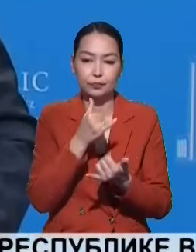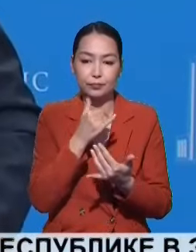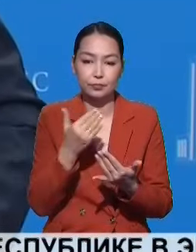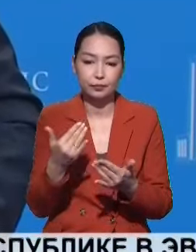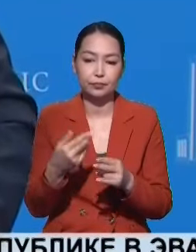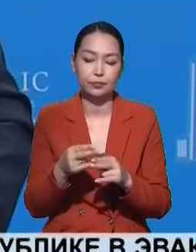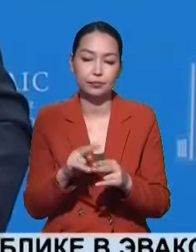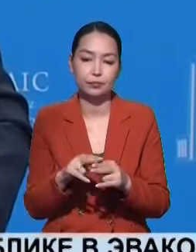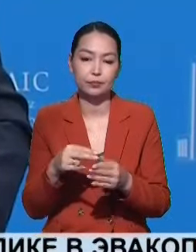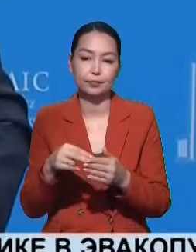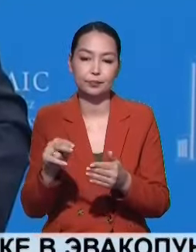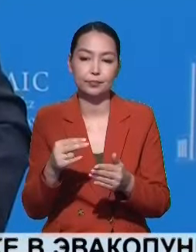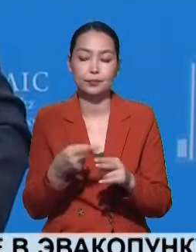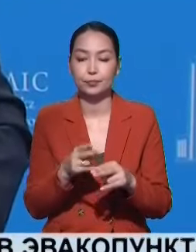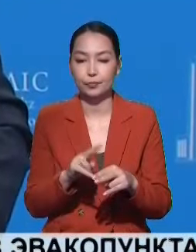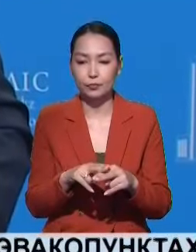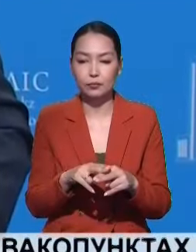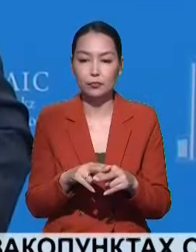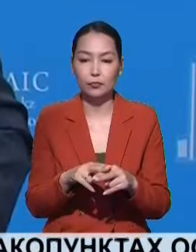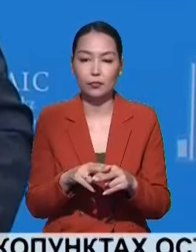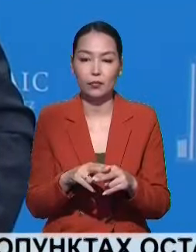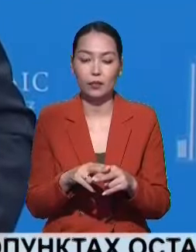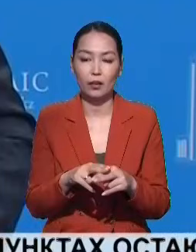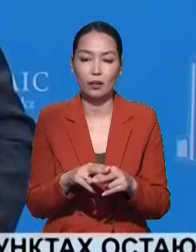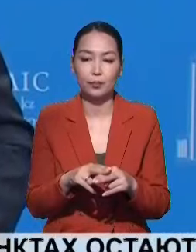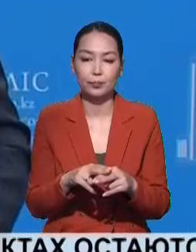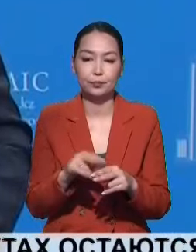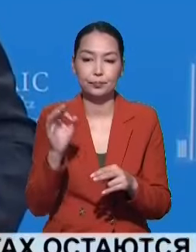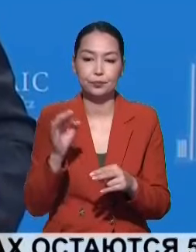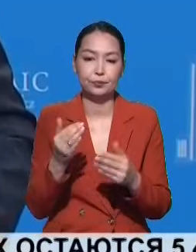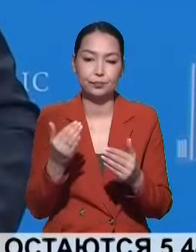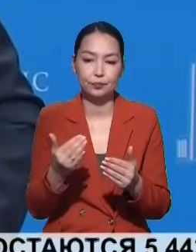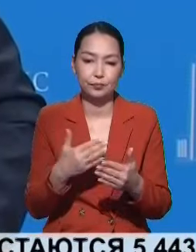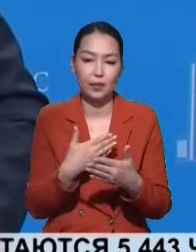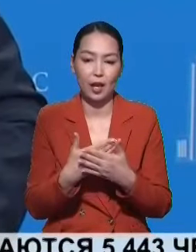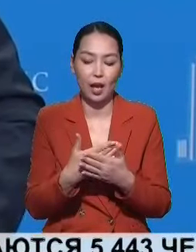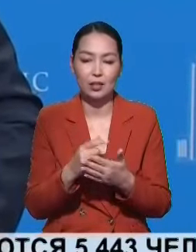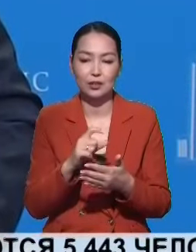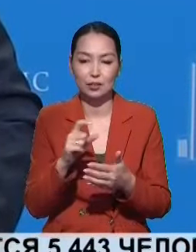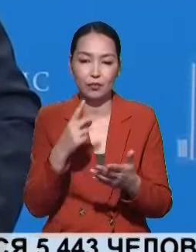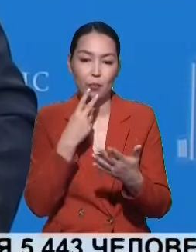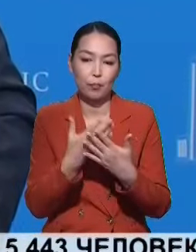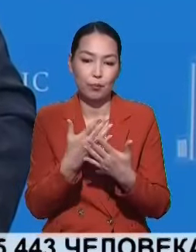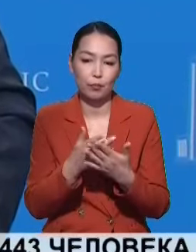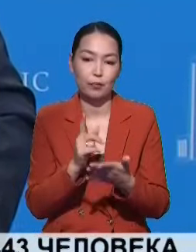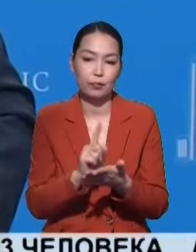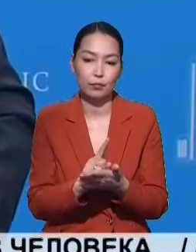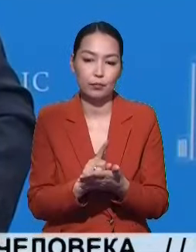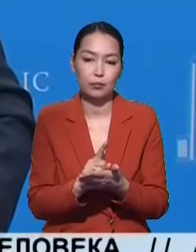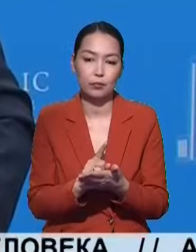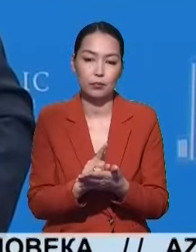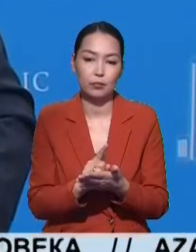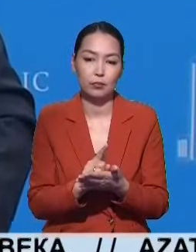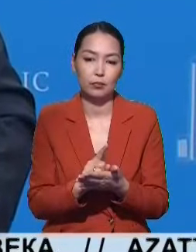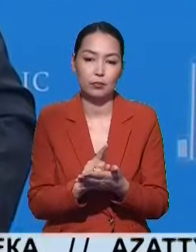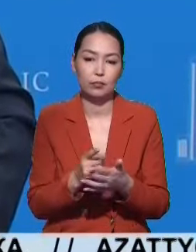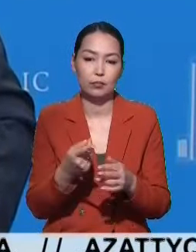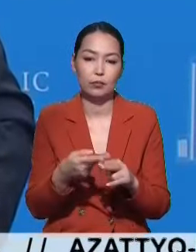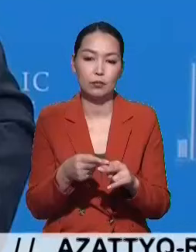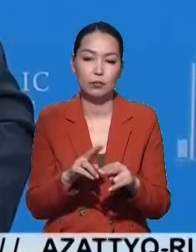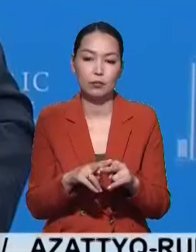про средства дорог, 3%. То есть от суммы закупки на 3% он не должен снижать. Это